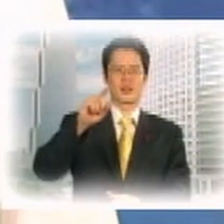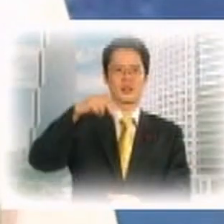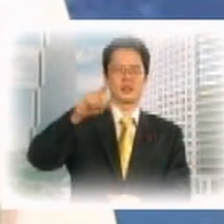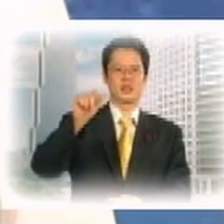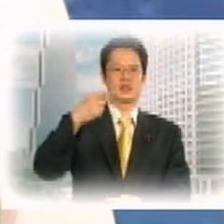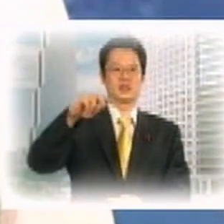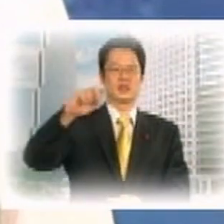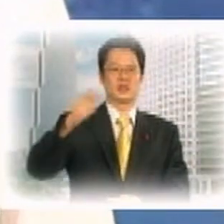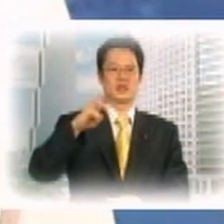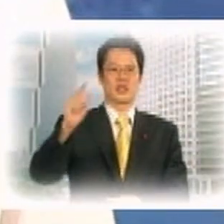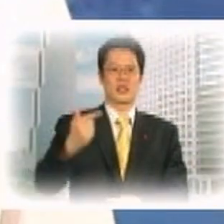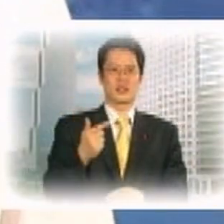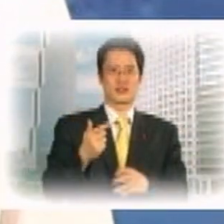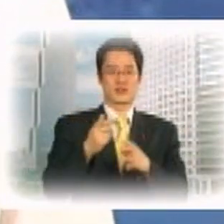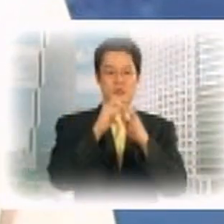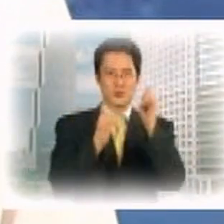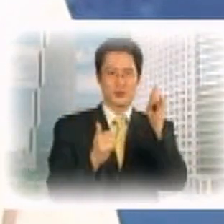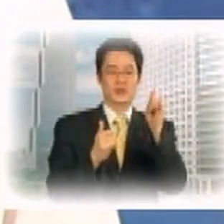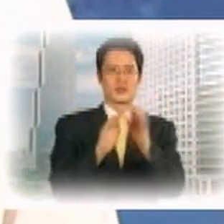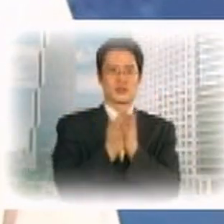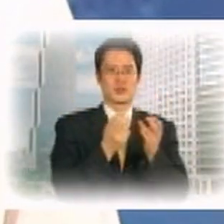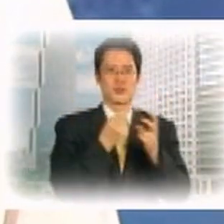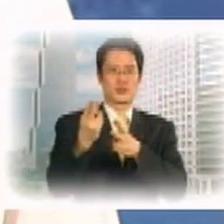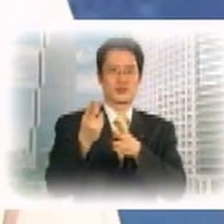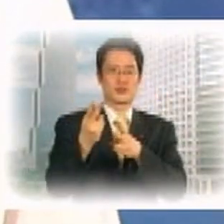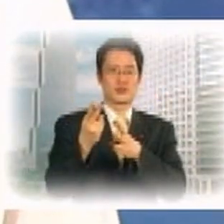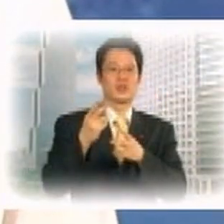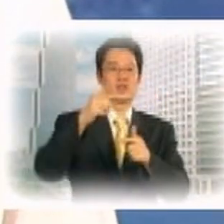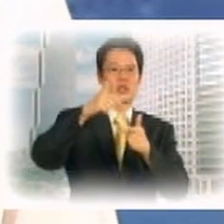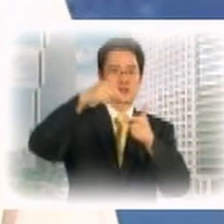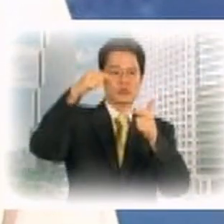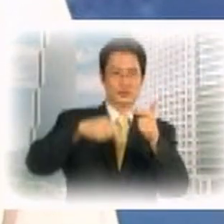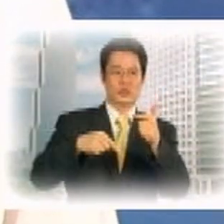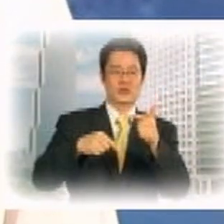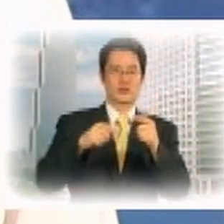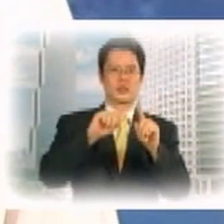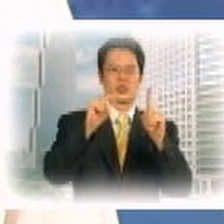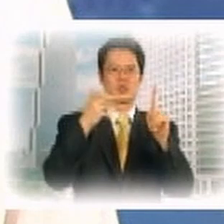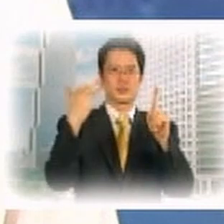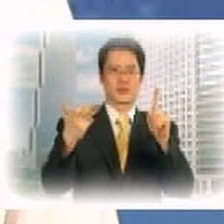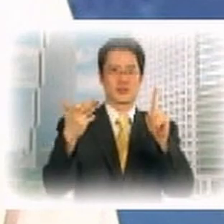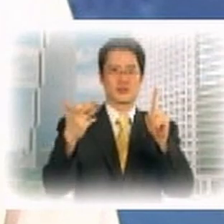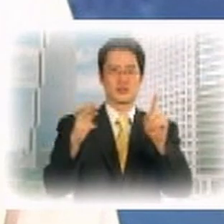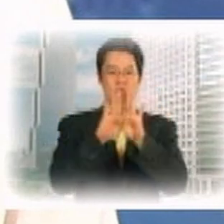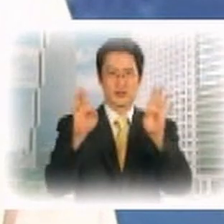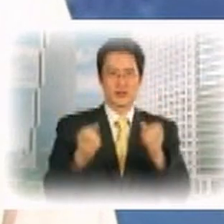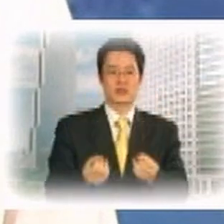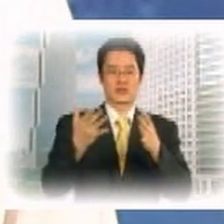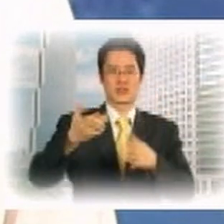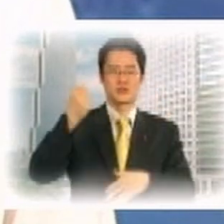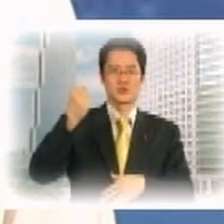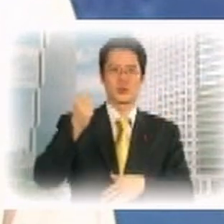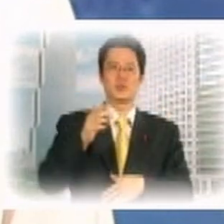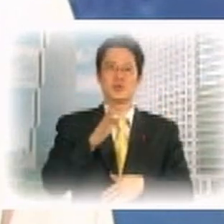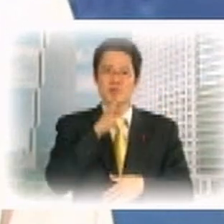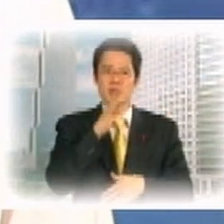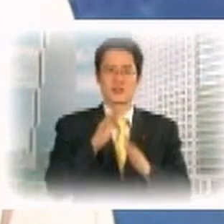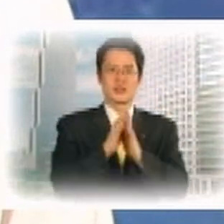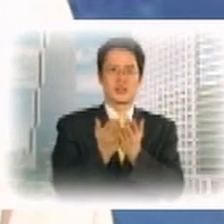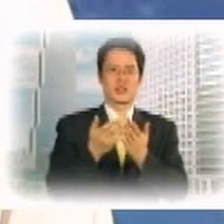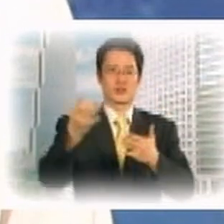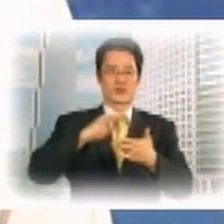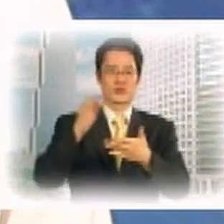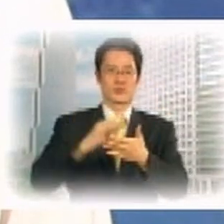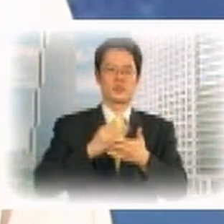카자흐스탄 내 우리 동포들에게 책보내기 운동을 펼치고 있는 강남구가 18일 강남구청에서 발대식을 갖고 본격적인